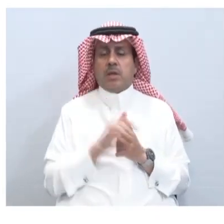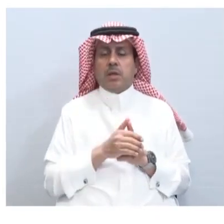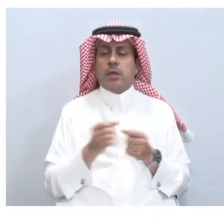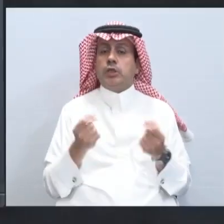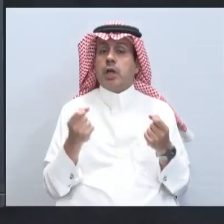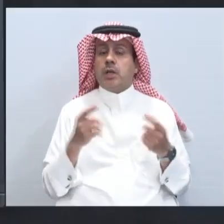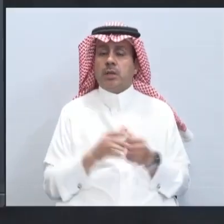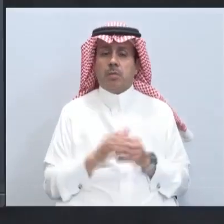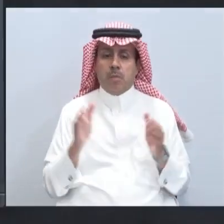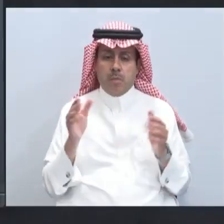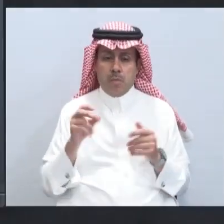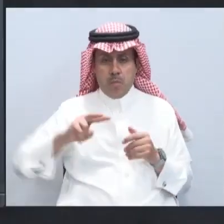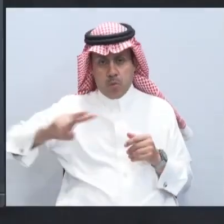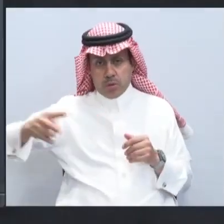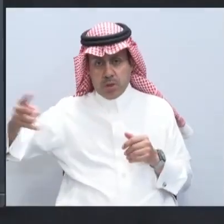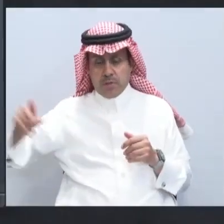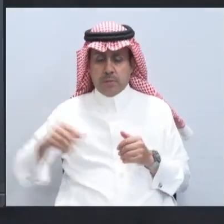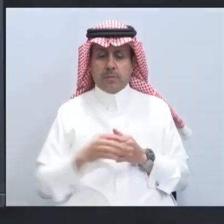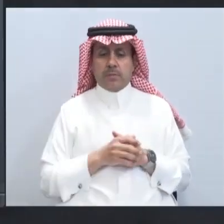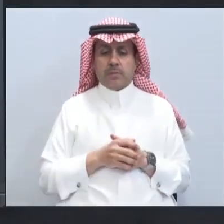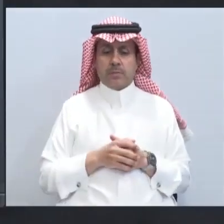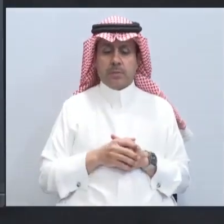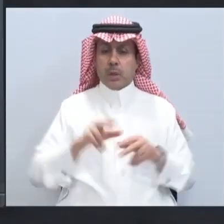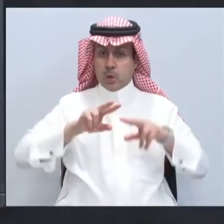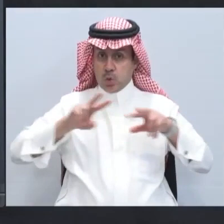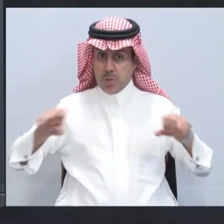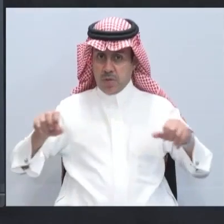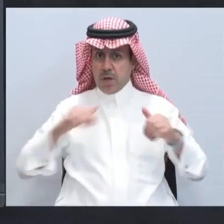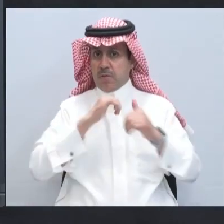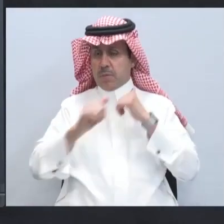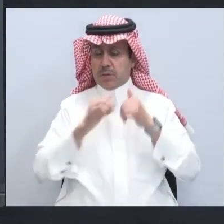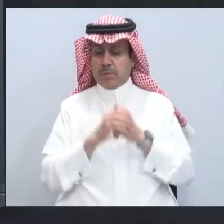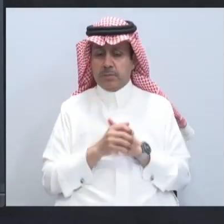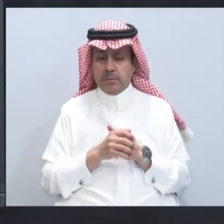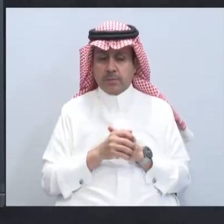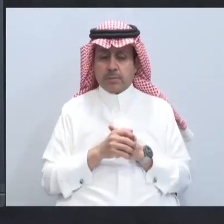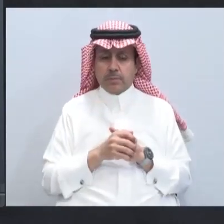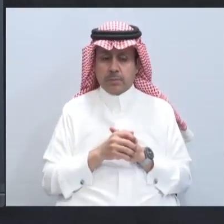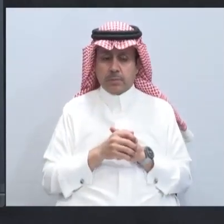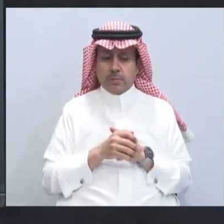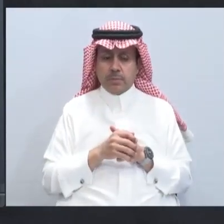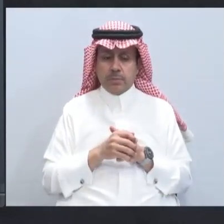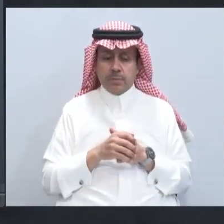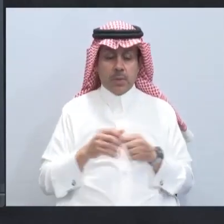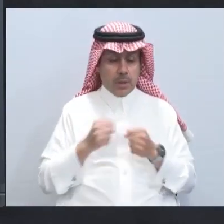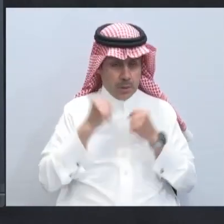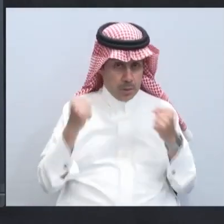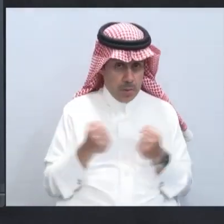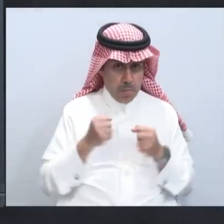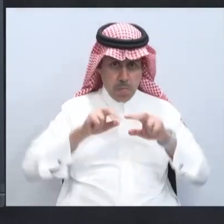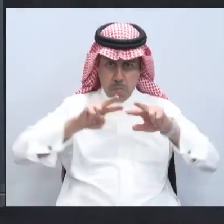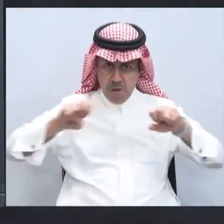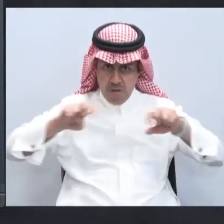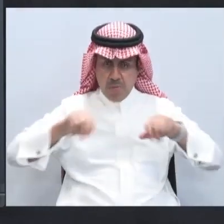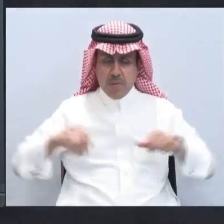كل ما تريد ان تبحث في اي مجال في اي اهتمامك تستطيع البحث من